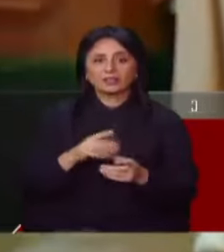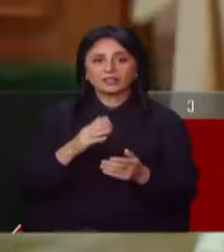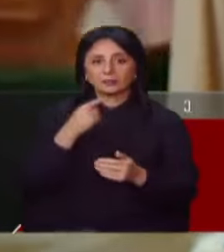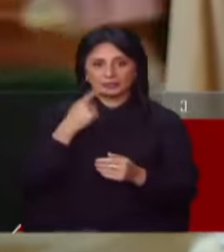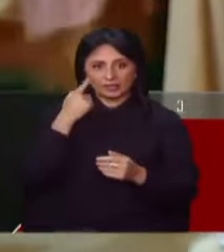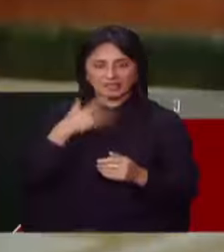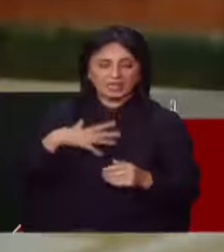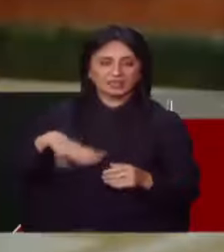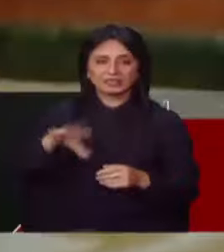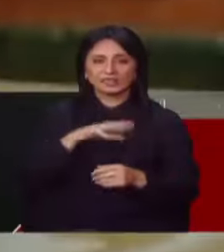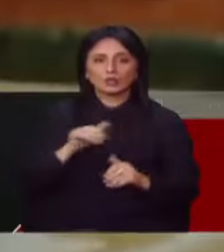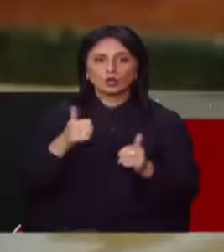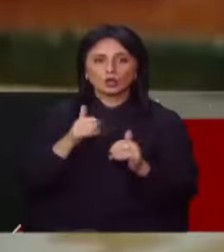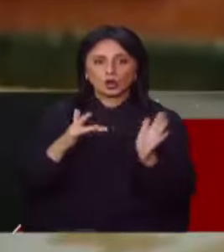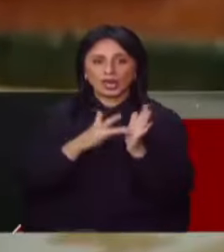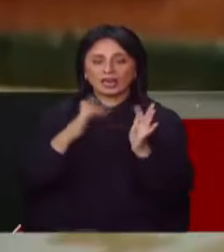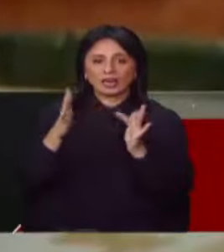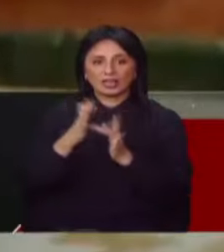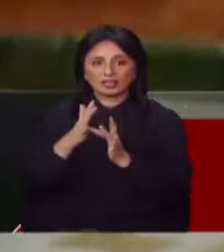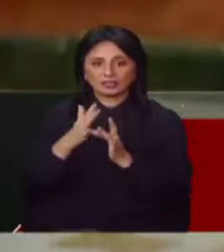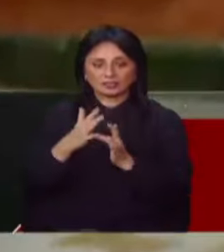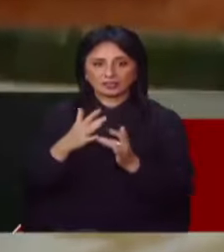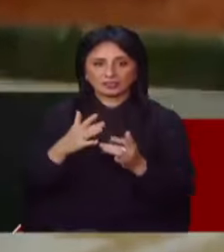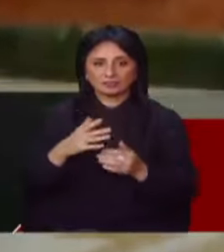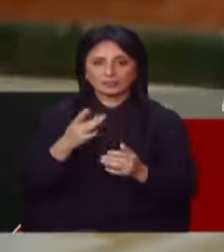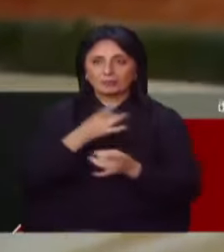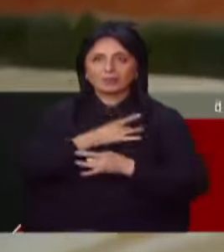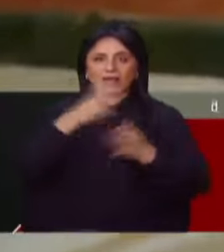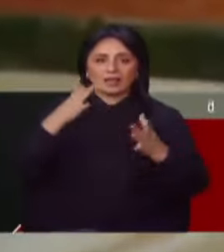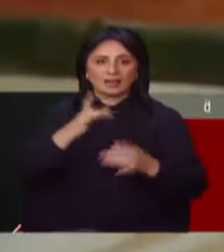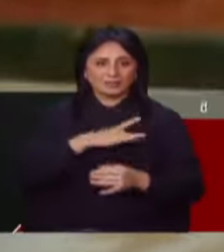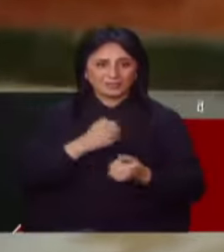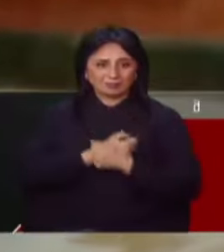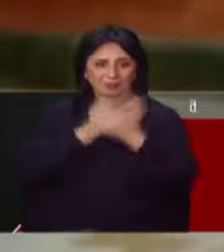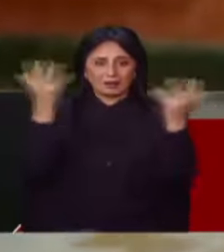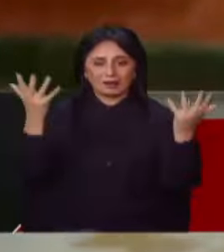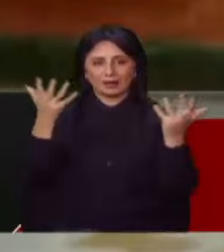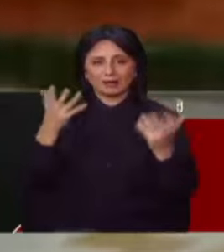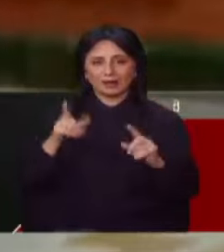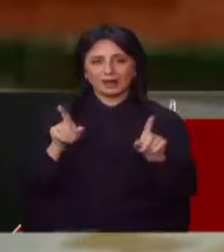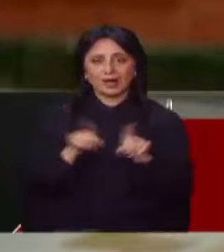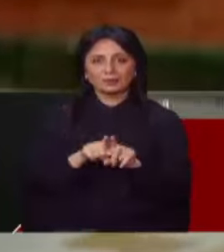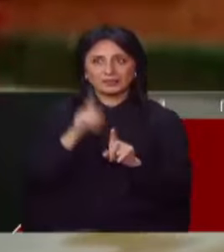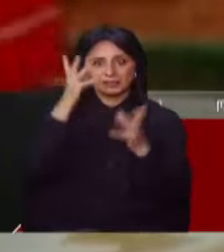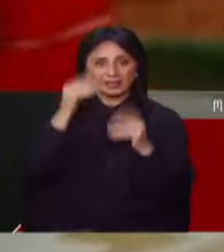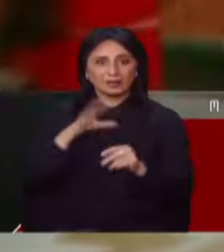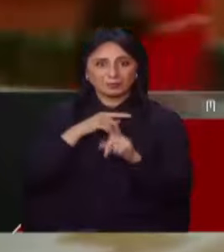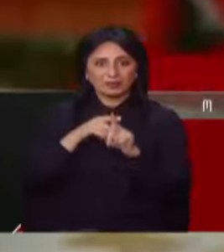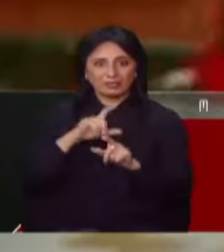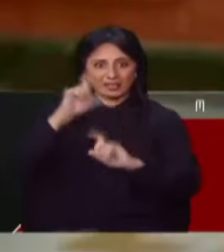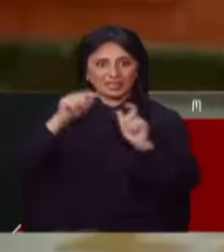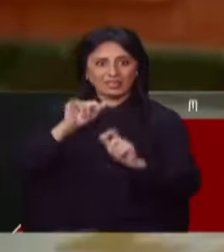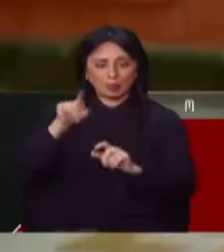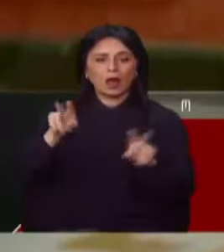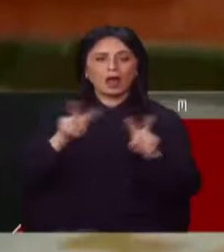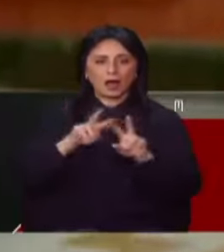მთელ საქართველოს, როგორც იესო შეიმოსა. სპეტაკი თეთრი და გაფრწყინდა იმ დღეს თაბორის